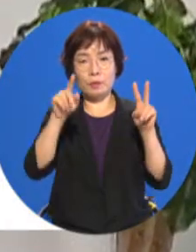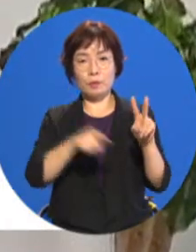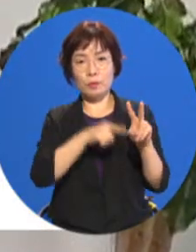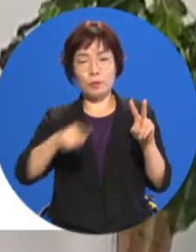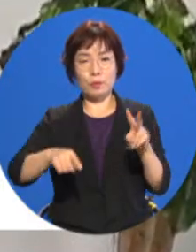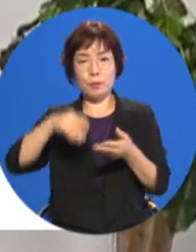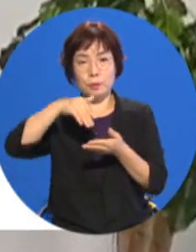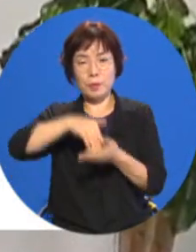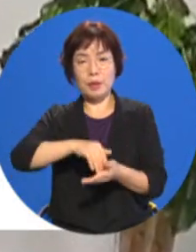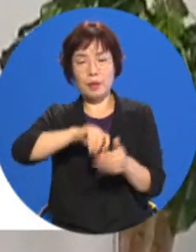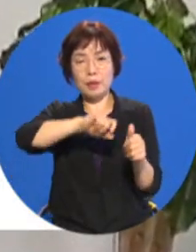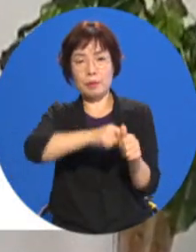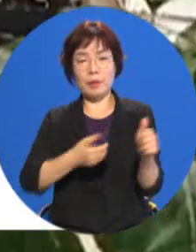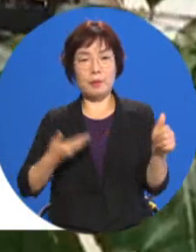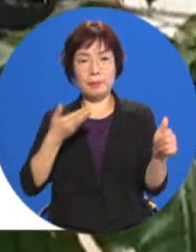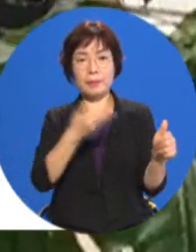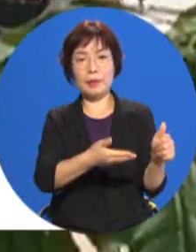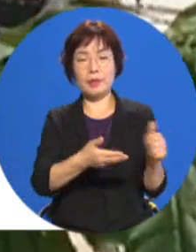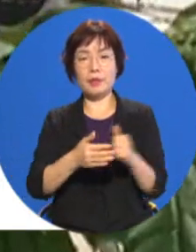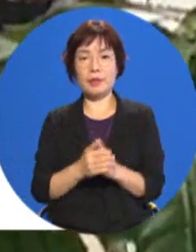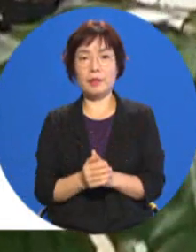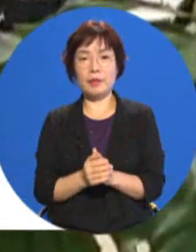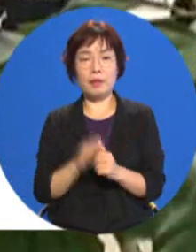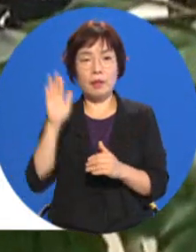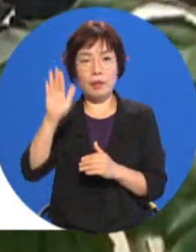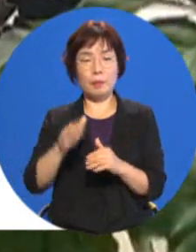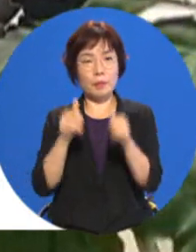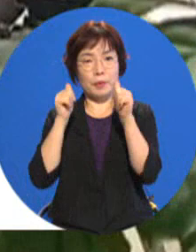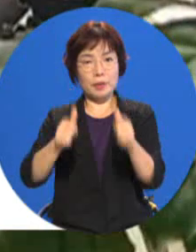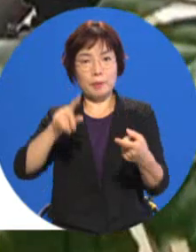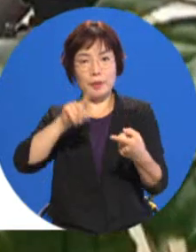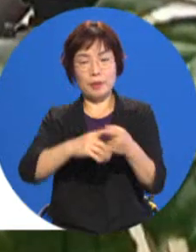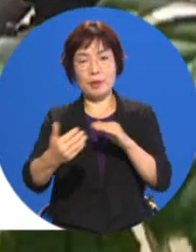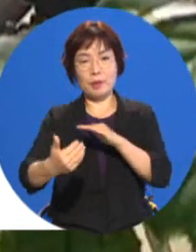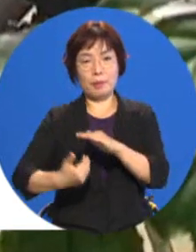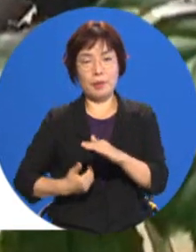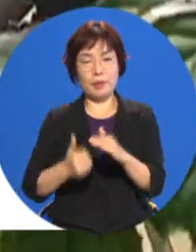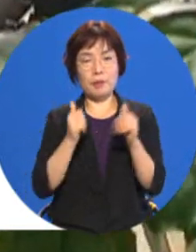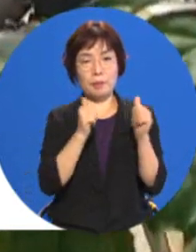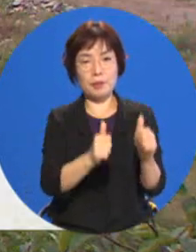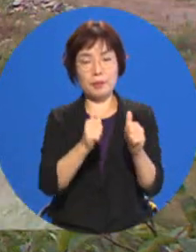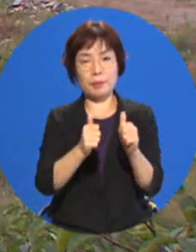대해 신분상의 조치를 취하는 한편 향후 이해관계자 간 제기될 수